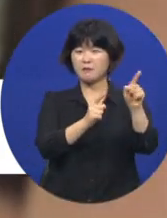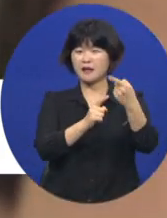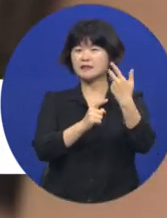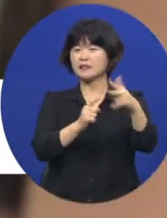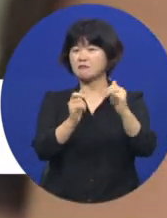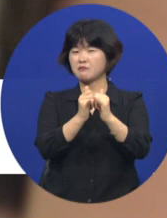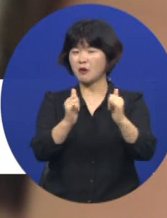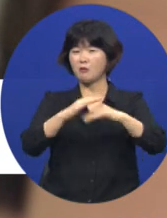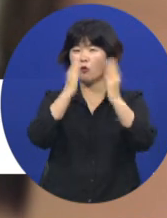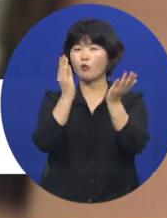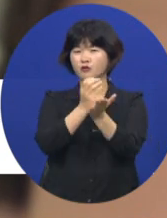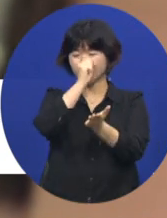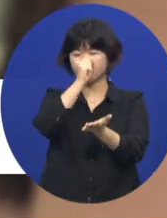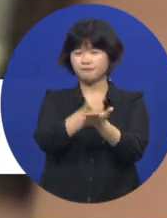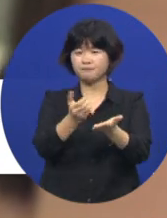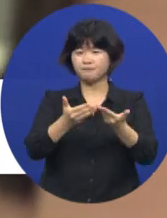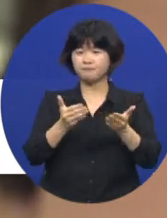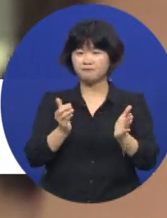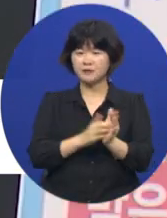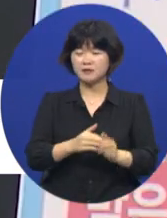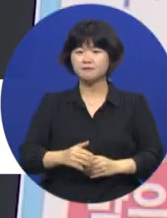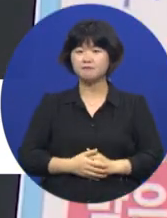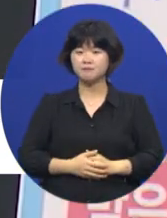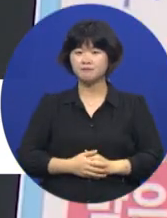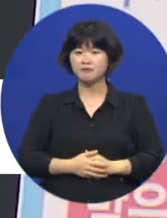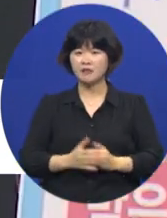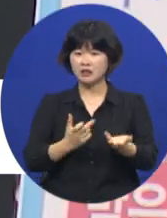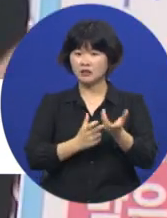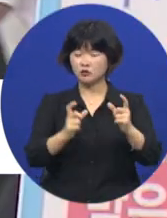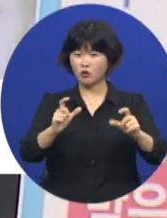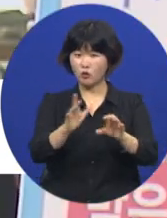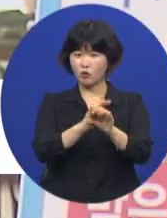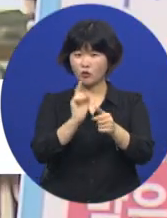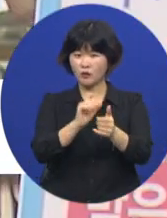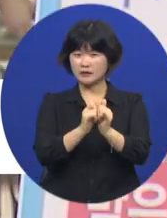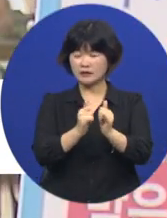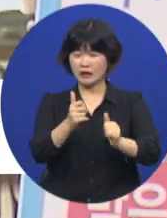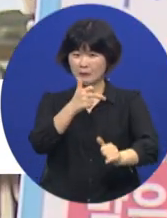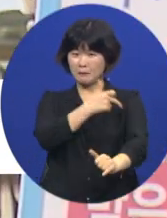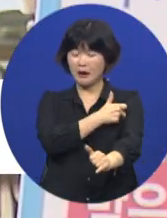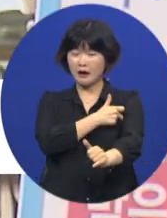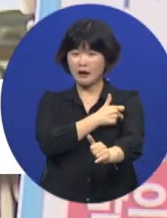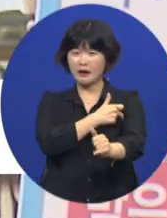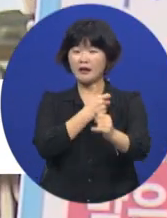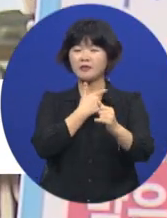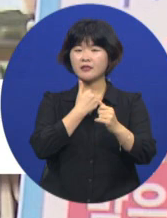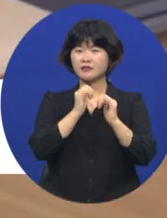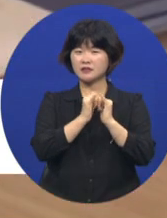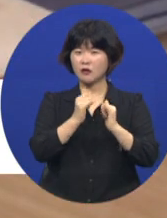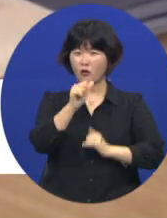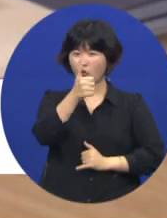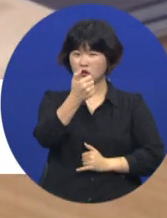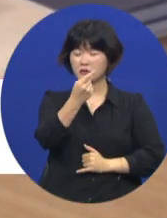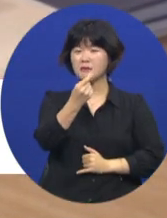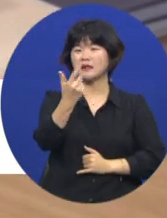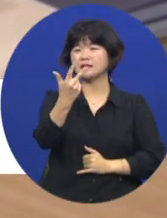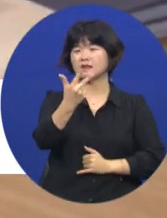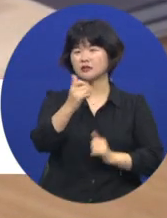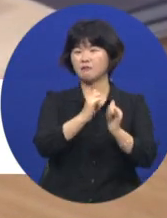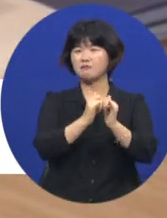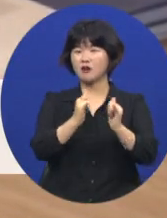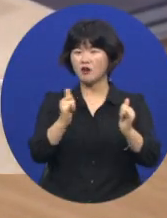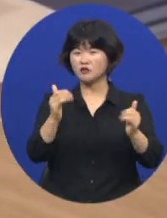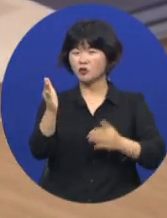모두 음성 판정을 받았습니다. 한편 제주 지역 코로나19 백신 누적 1차 접종자는 51만 7천여